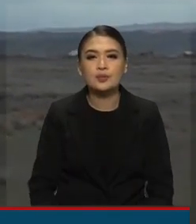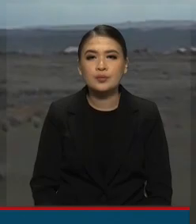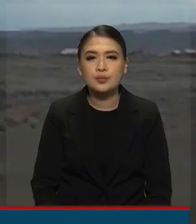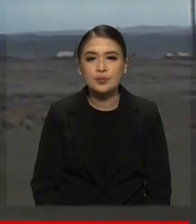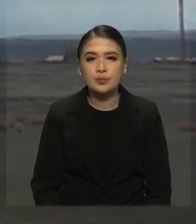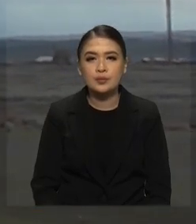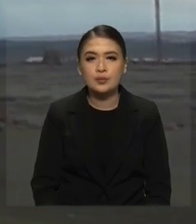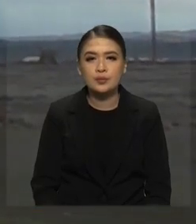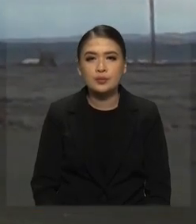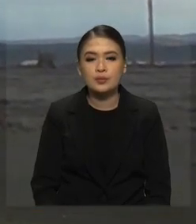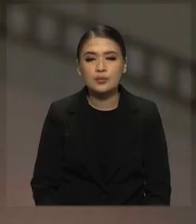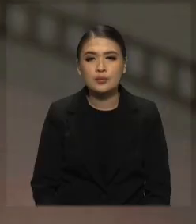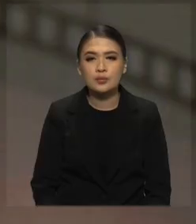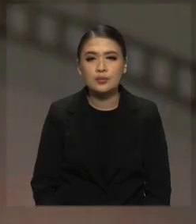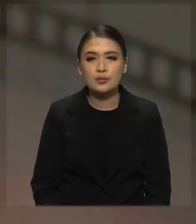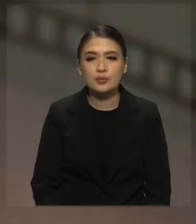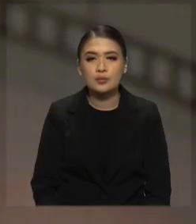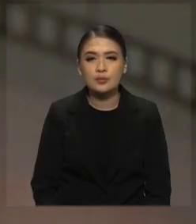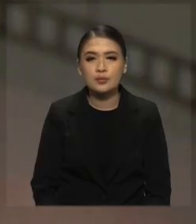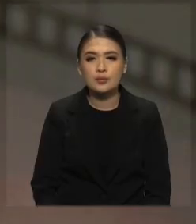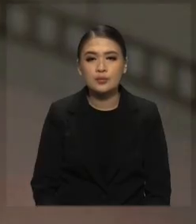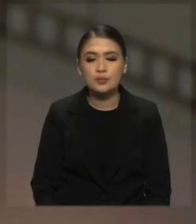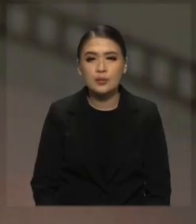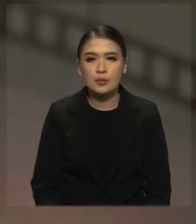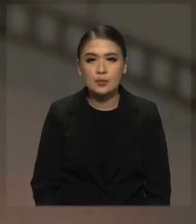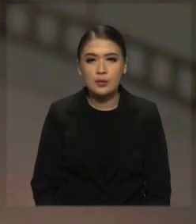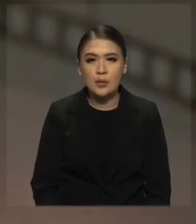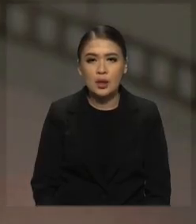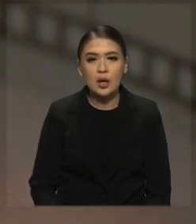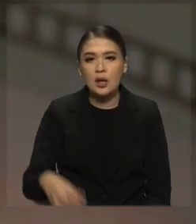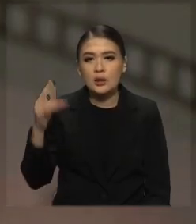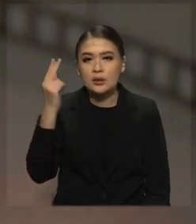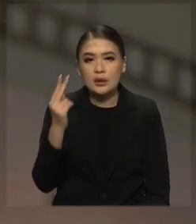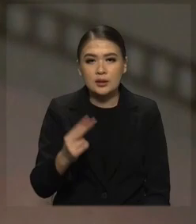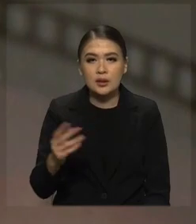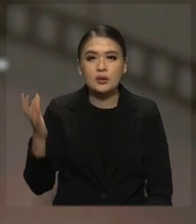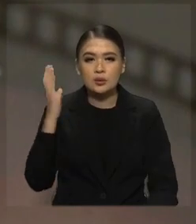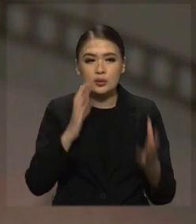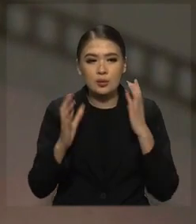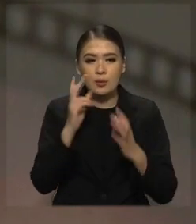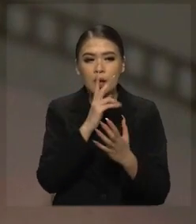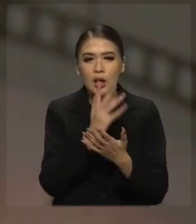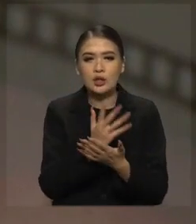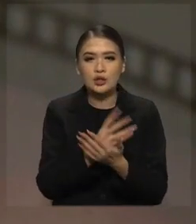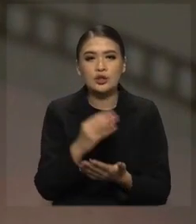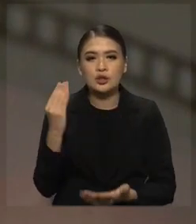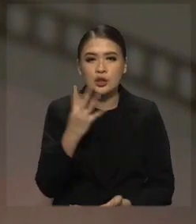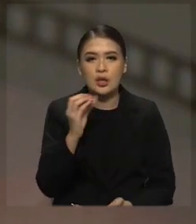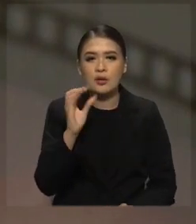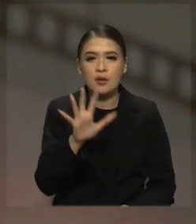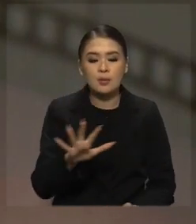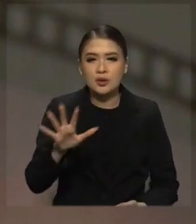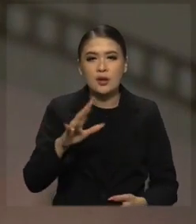область, Жибекжола. И в заключение еще одна новость. Из Астаны столичным студентам покажут 4 европейских